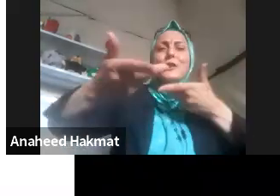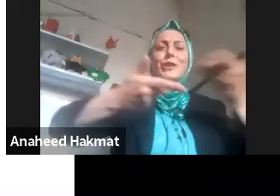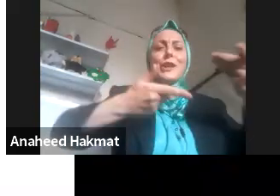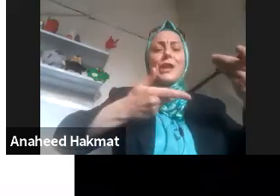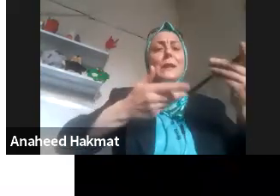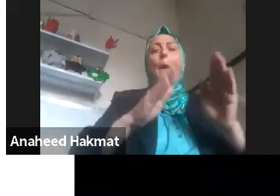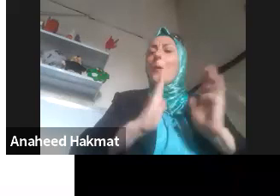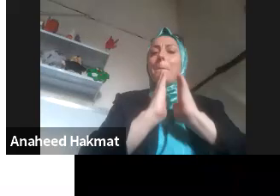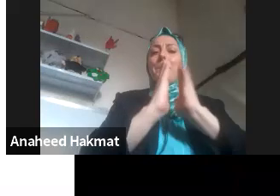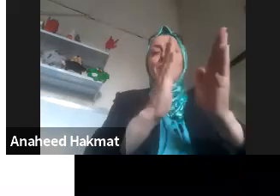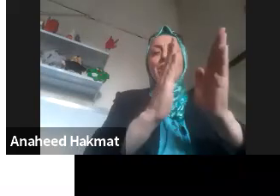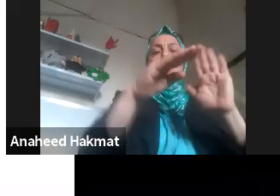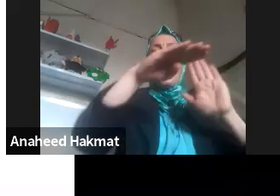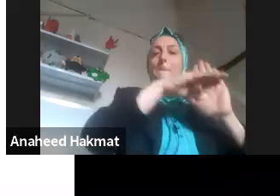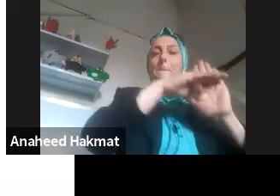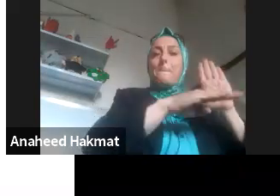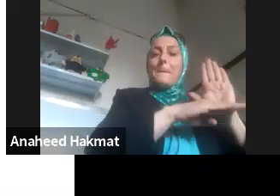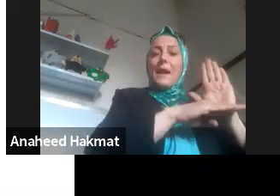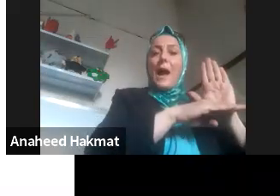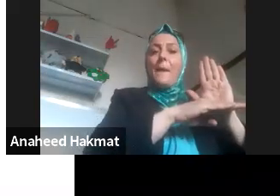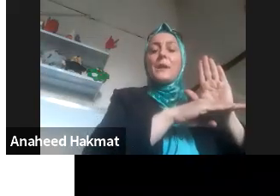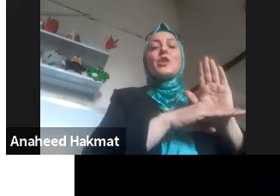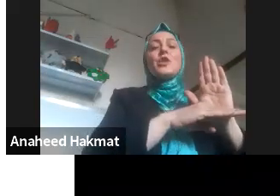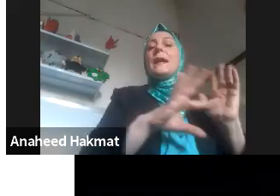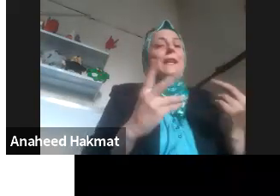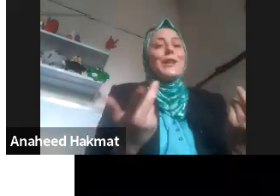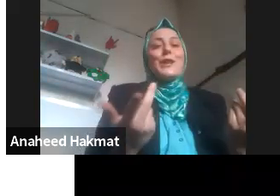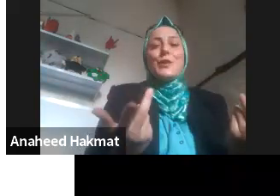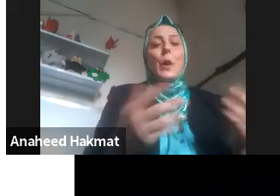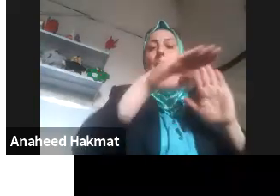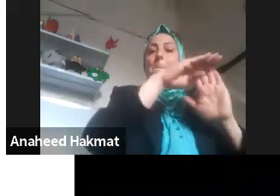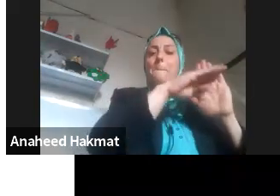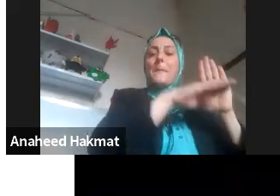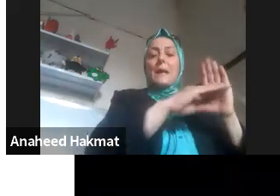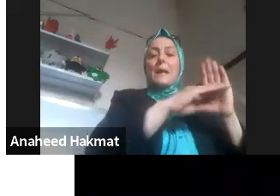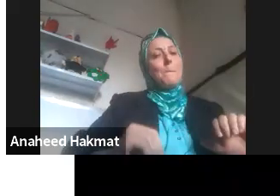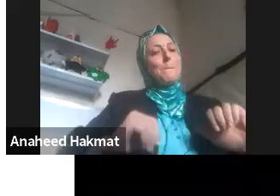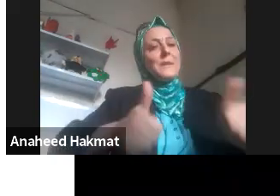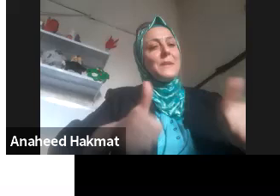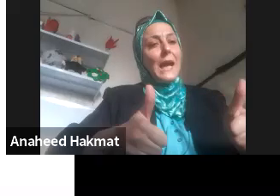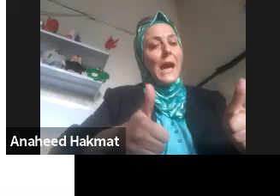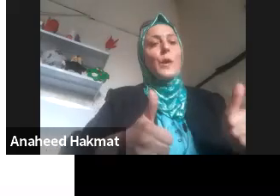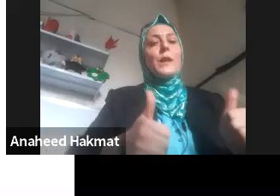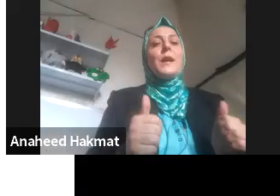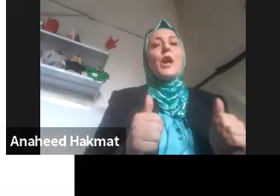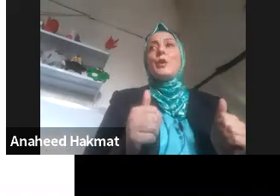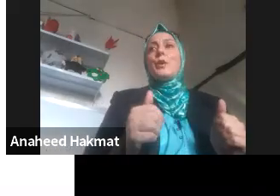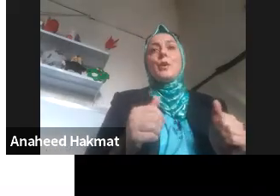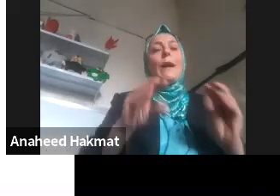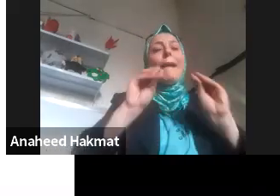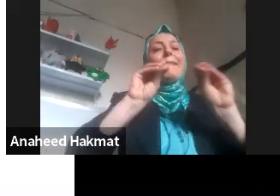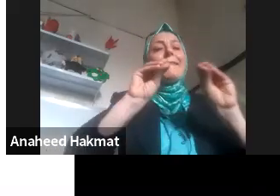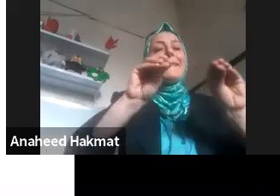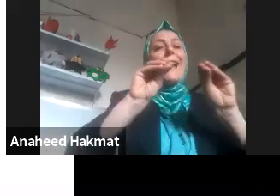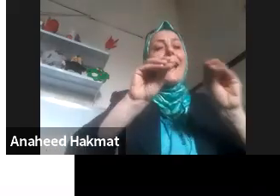برامج الكاش سبورت بروجرامز، اللي هي البرامج اللي بتحاول مرات توفر مستلزم توفر